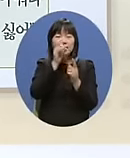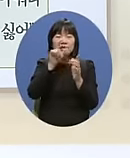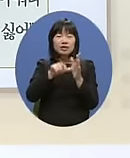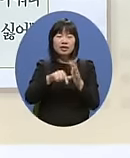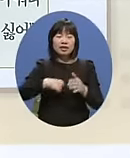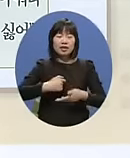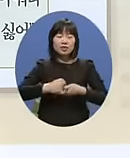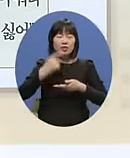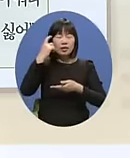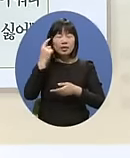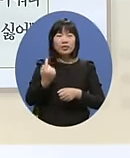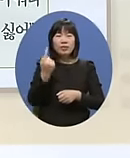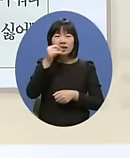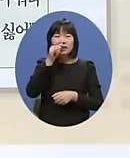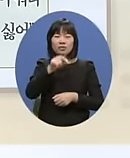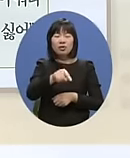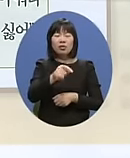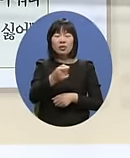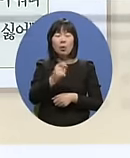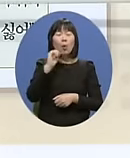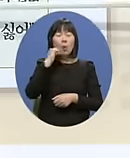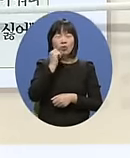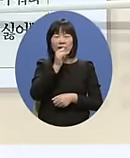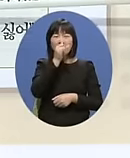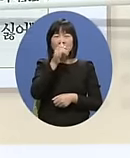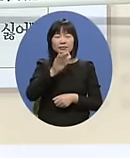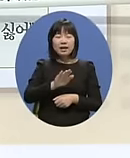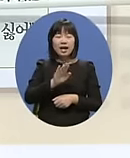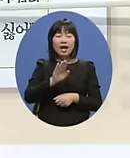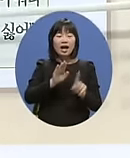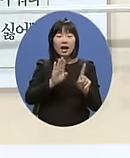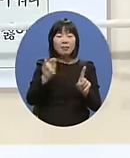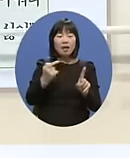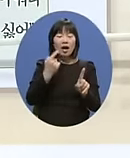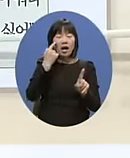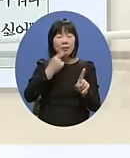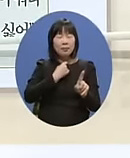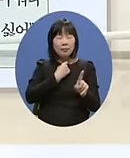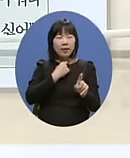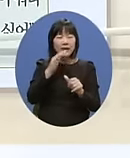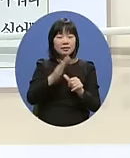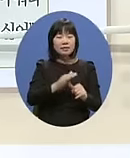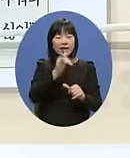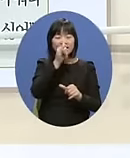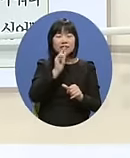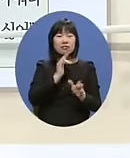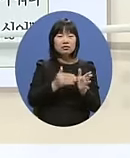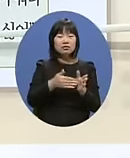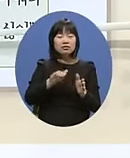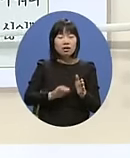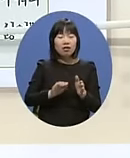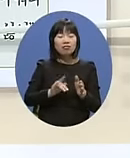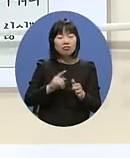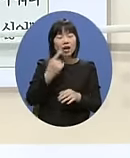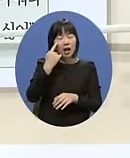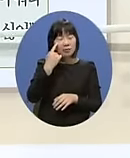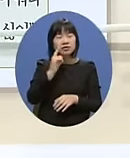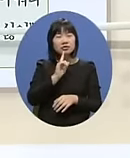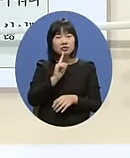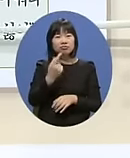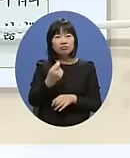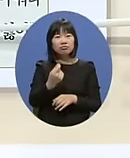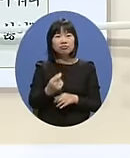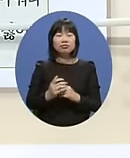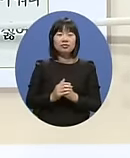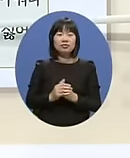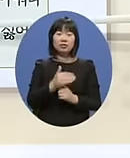자존감이 높은 아이는 이거 조금 어렵지만 한번 해보고 싶은데 실패할 수도 있겠지만 한번 해보지 뭐 이렇게 생각하는